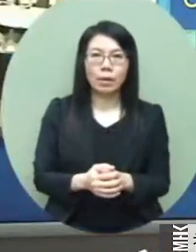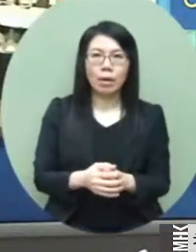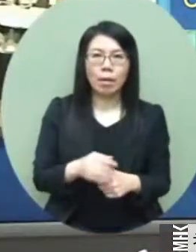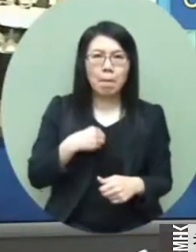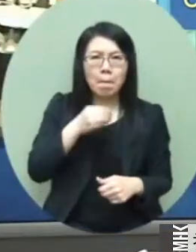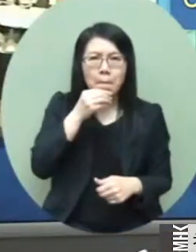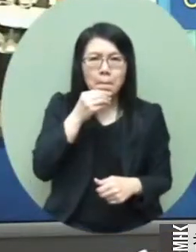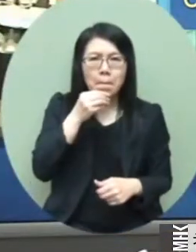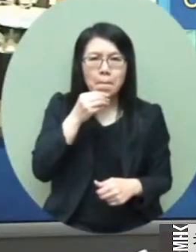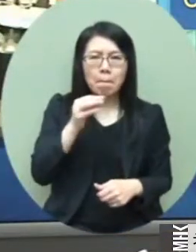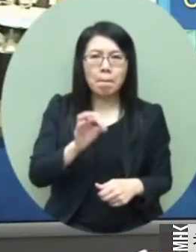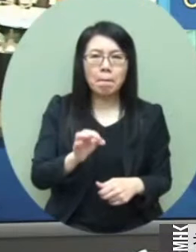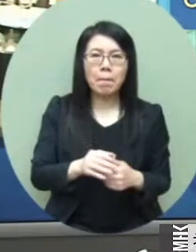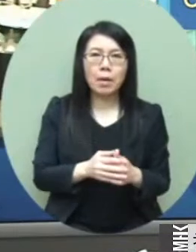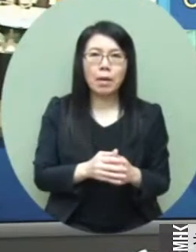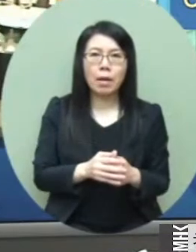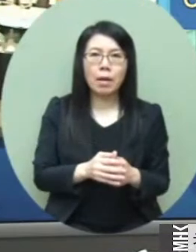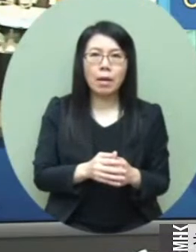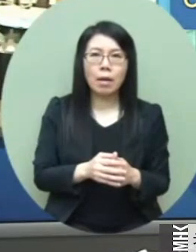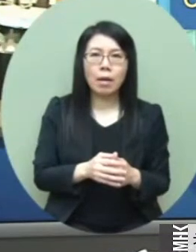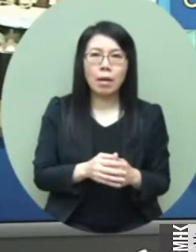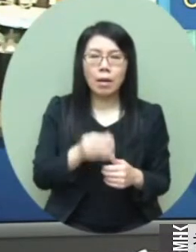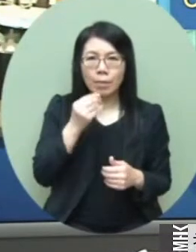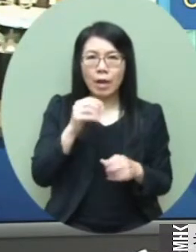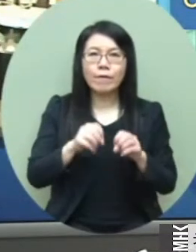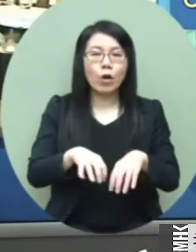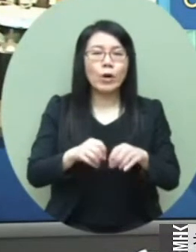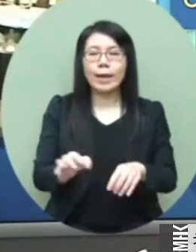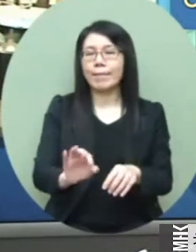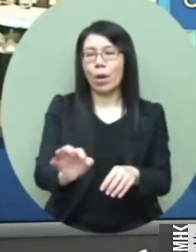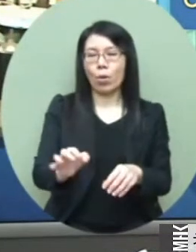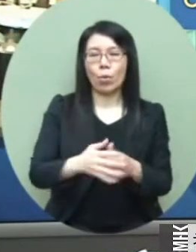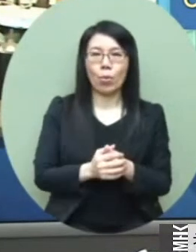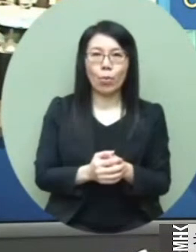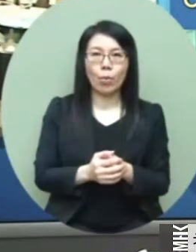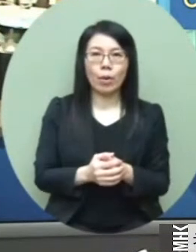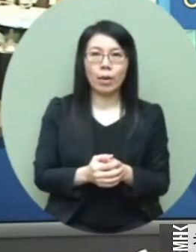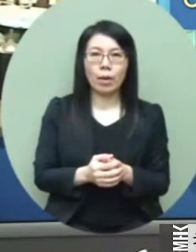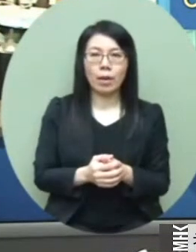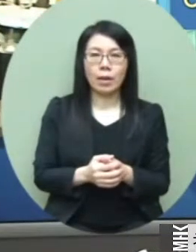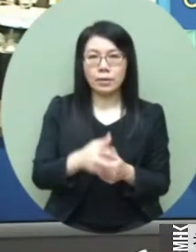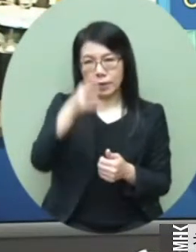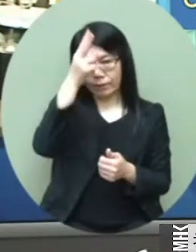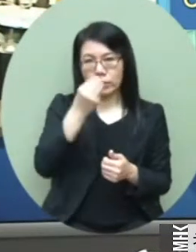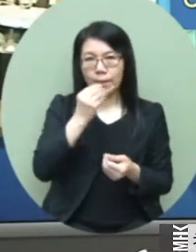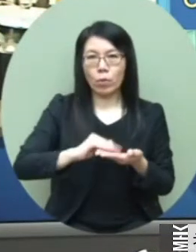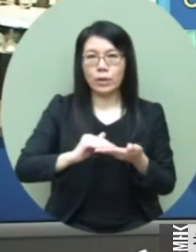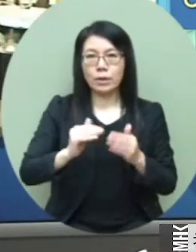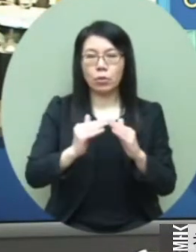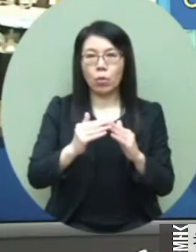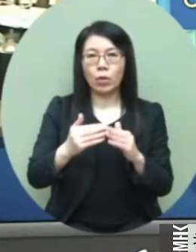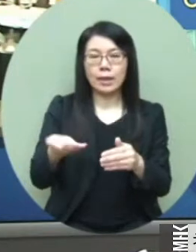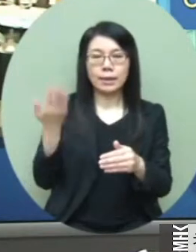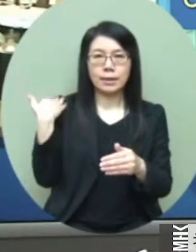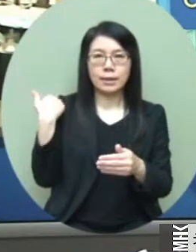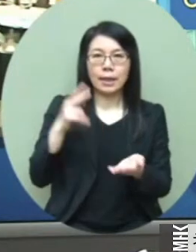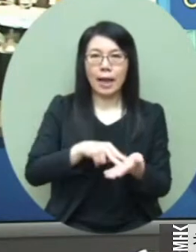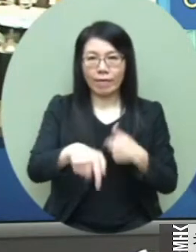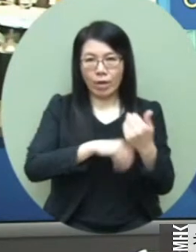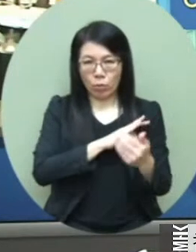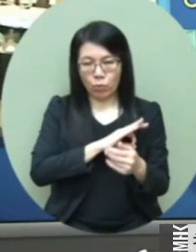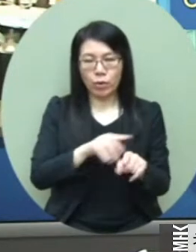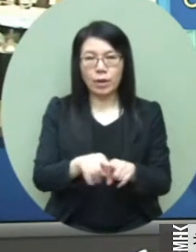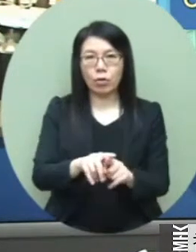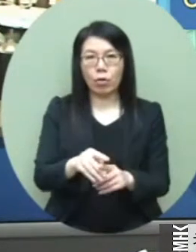全民強檢咧就係我哋冇放棄嘅，就食物及衞生局局長我哋早前都喺立法會都